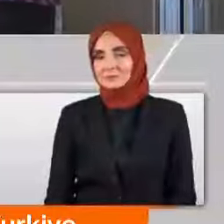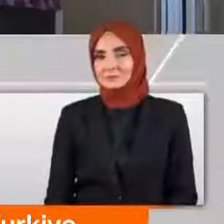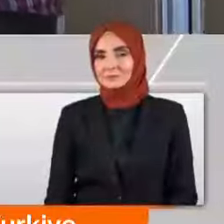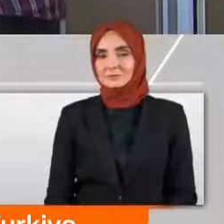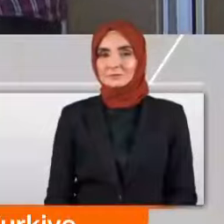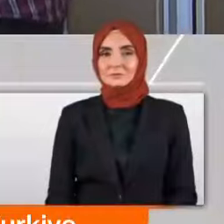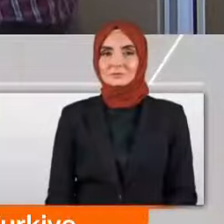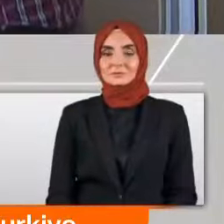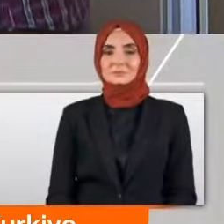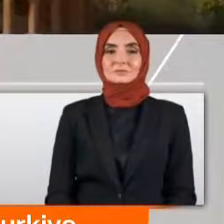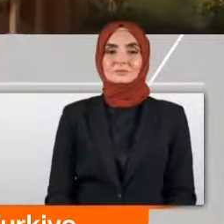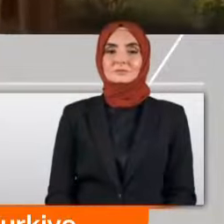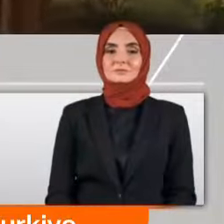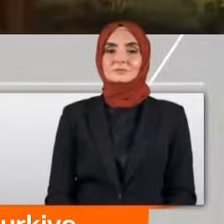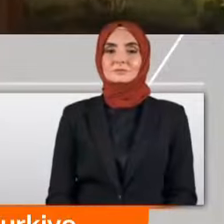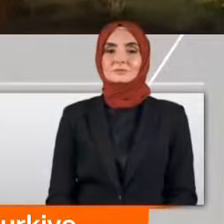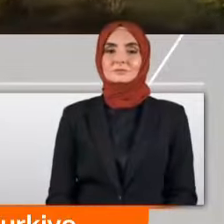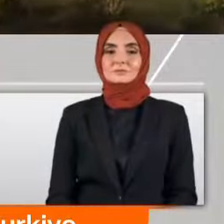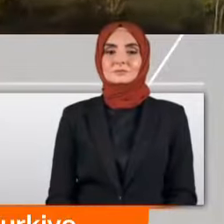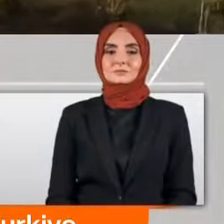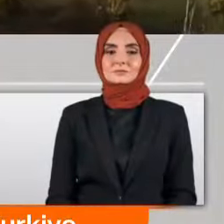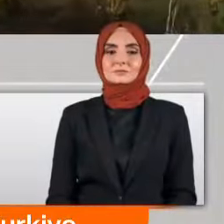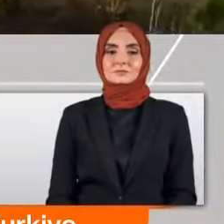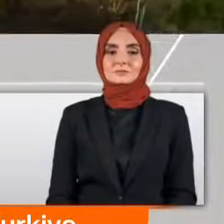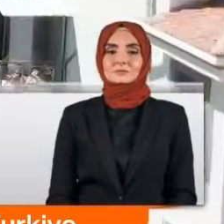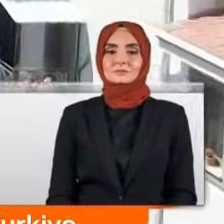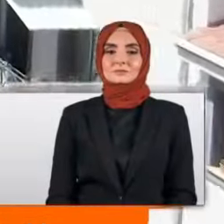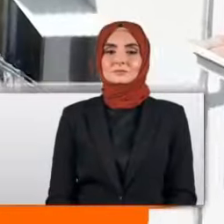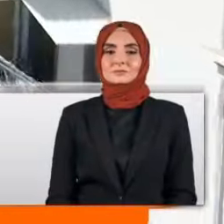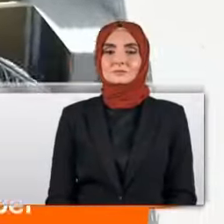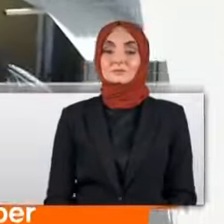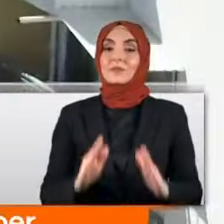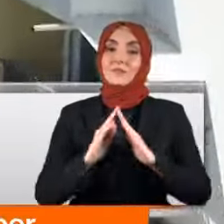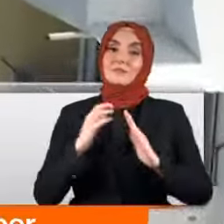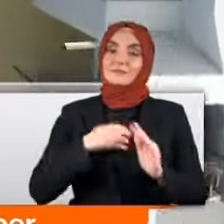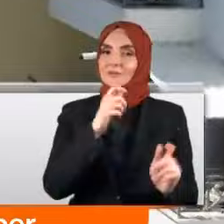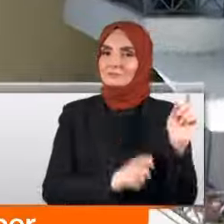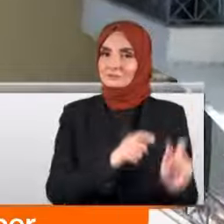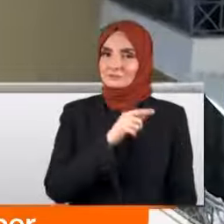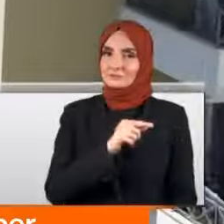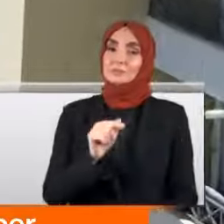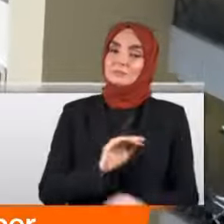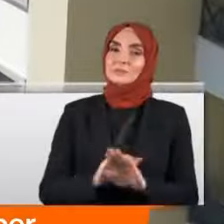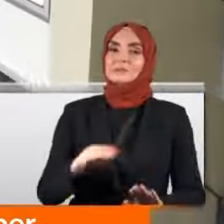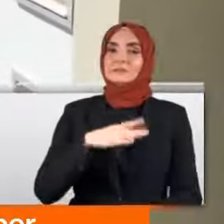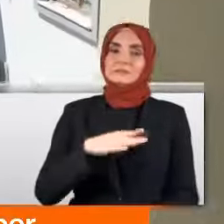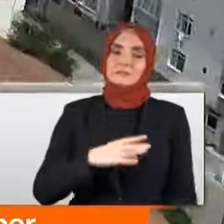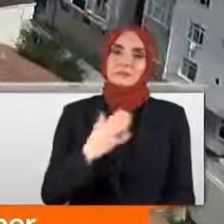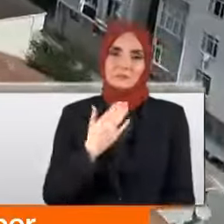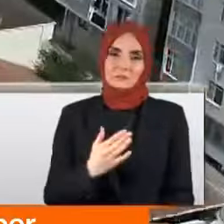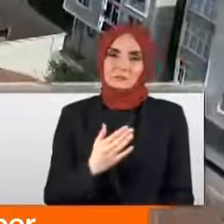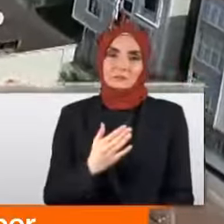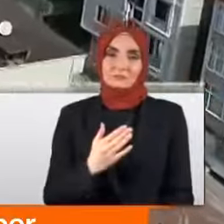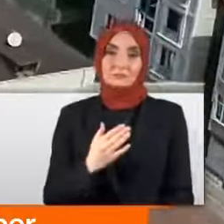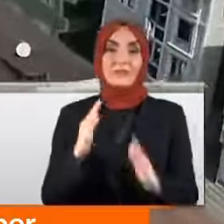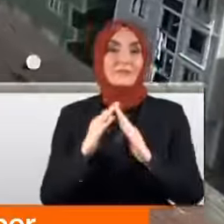Herkesi ortalama düşünmeleri lazım. İstedikleri gibi kirayı yükseltiyorlar. Ev sahipleri ise bitmesini istiyor. Konu konut